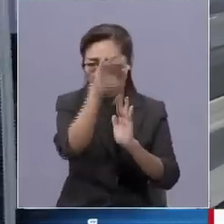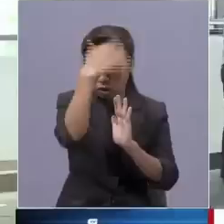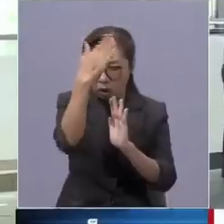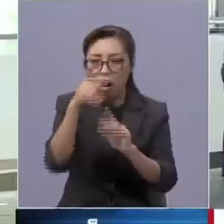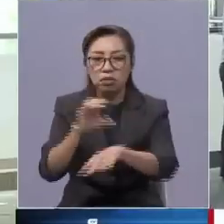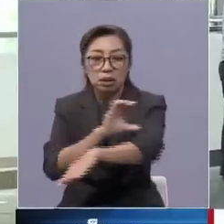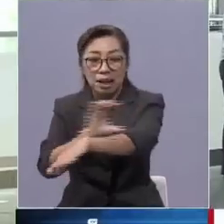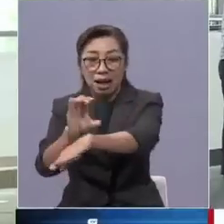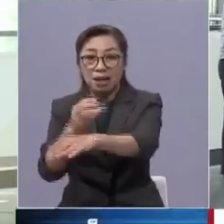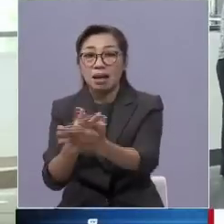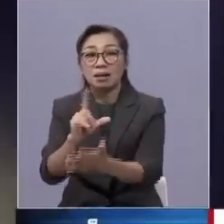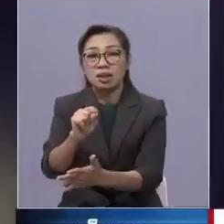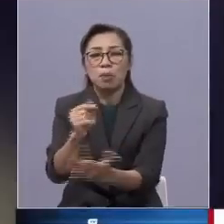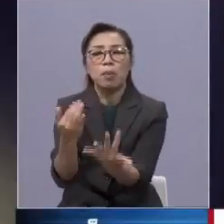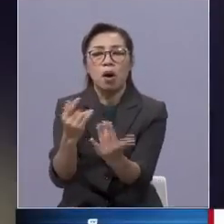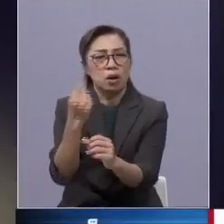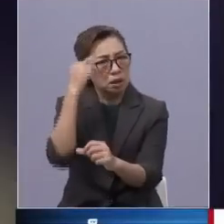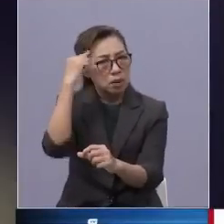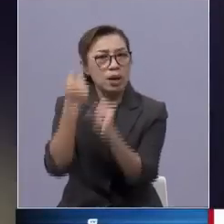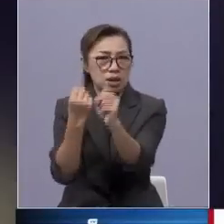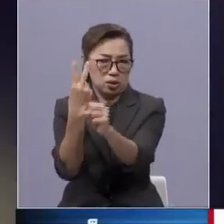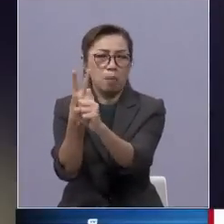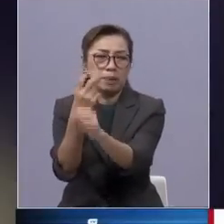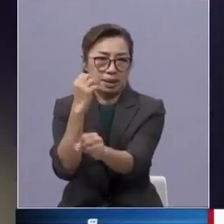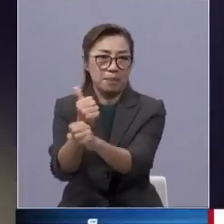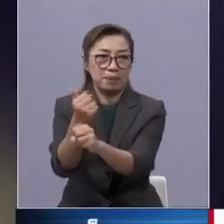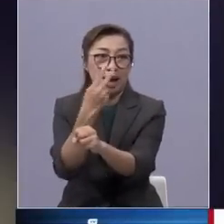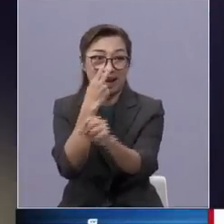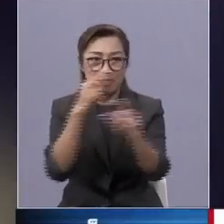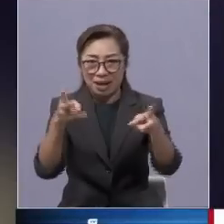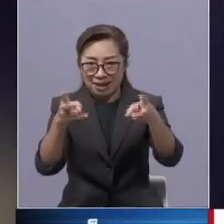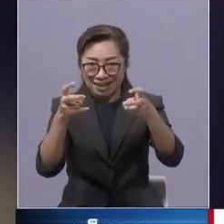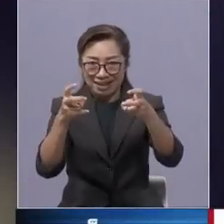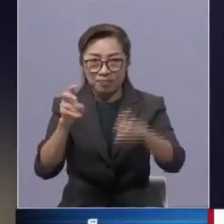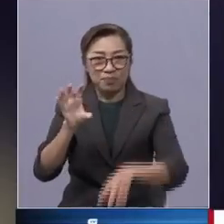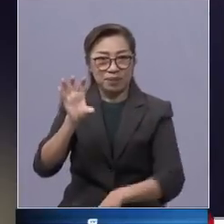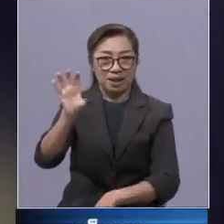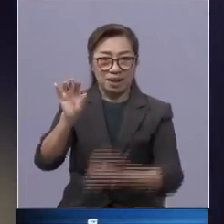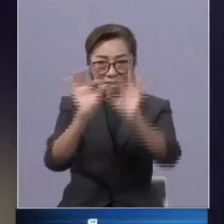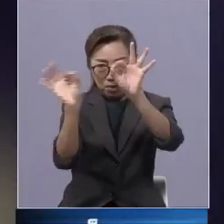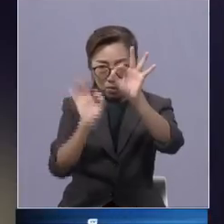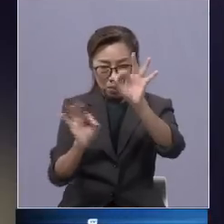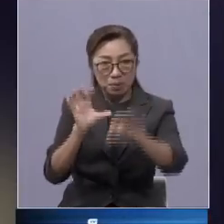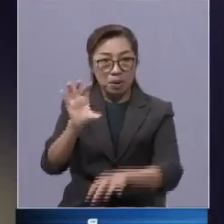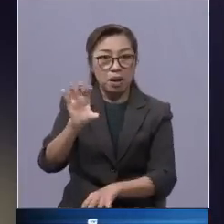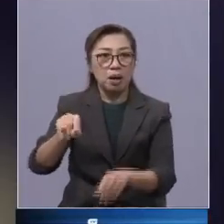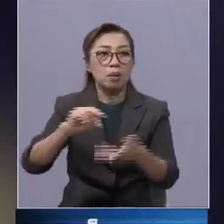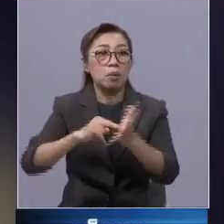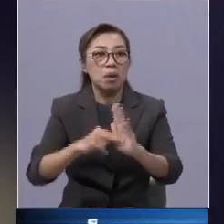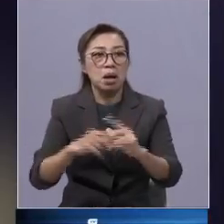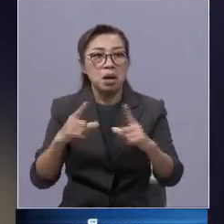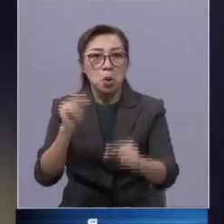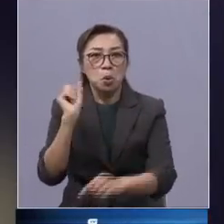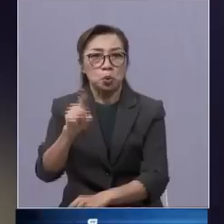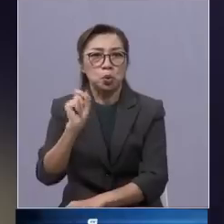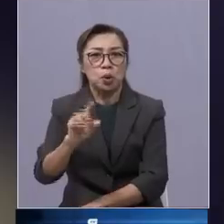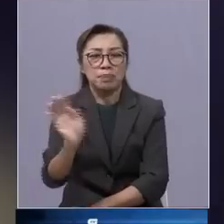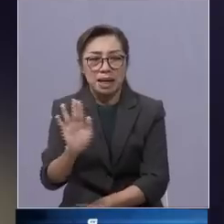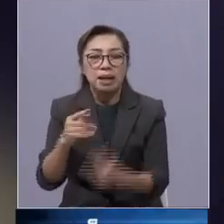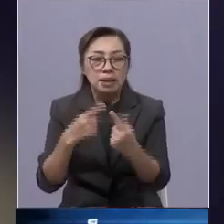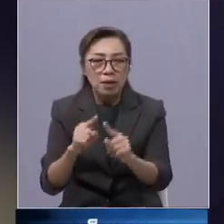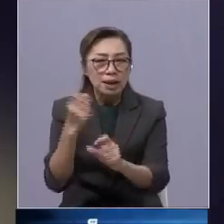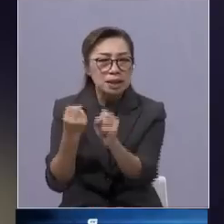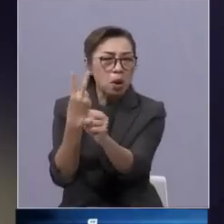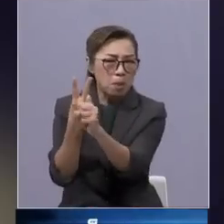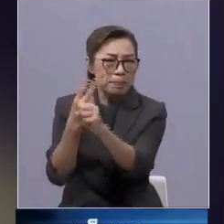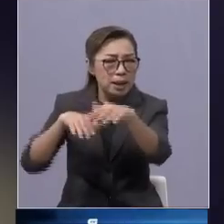บายนี้เป็นรูปธรรมได้ ครับ ก็เป็นเนี่ยครับโค้ดคำพูด ของคุณสุริยะ ไม่ใช่เรื่องเร่งด่วนแต่ว่าก็ไม่เกิน2ปีนะน่